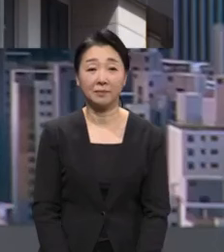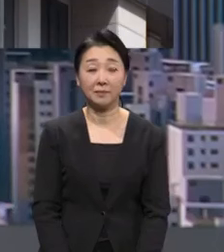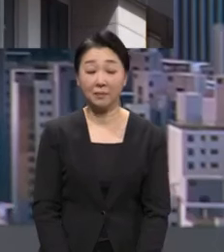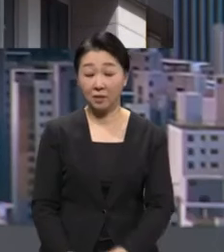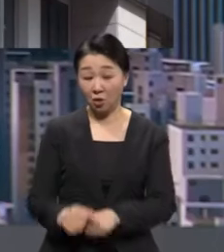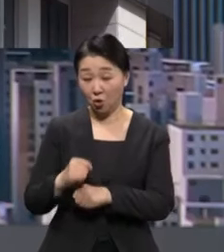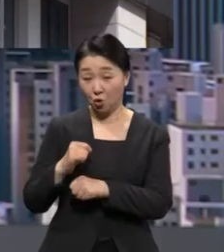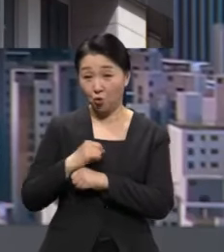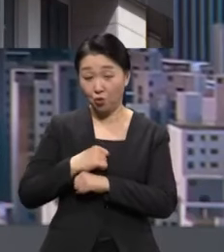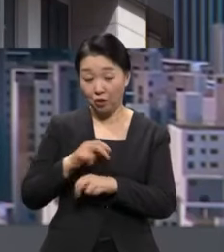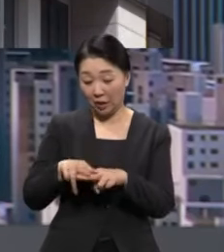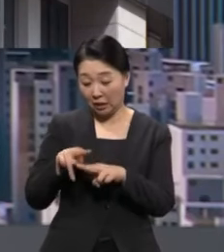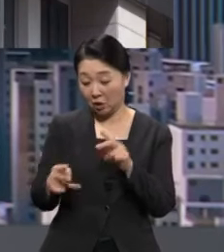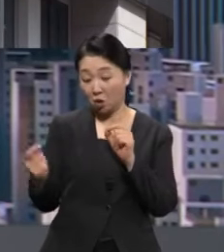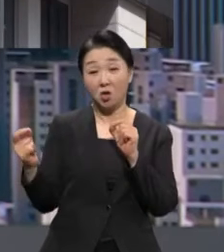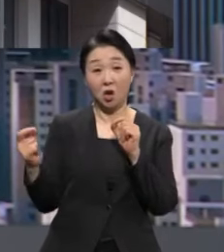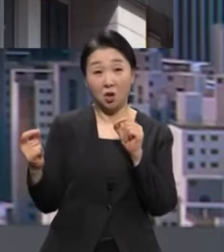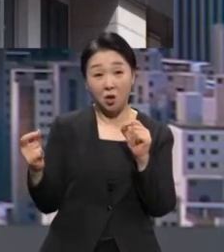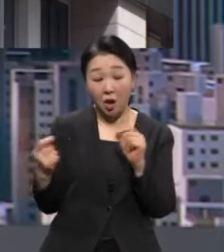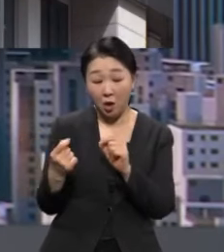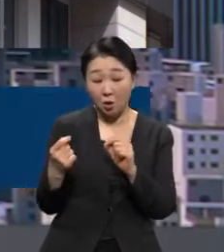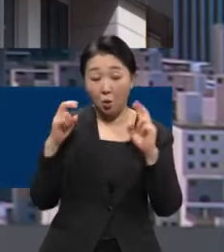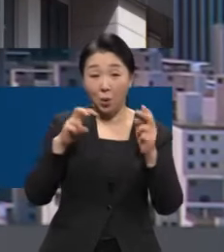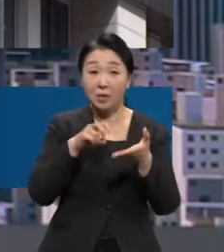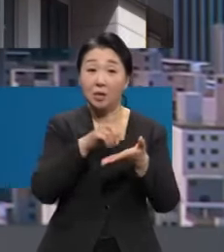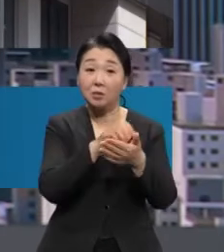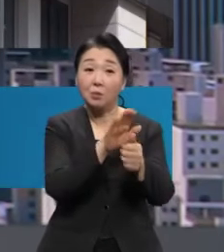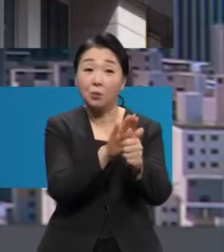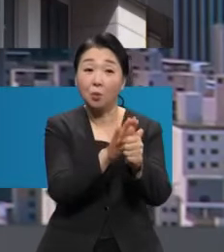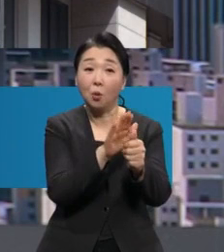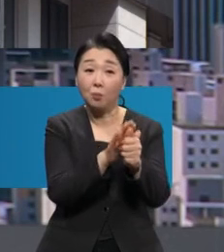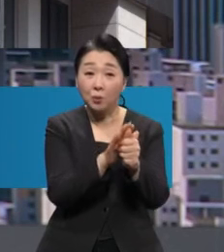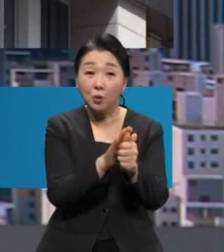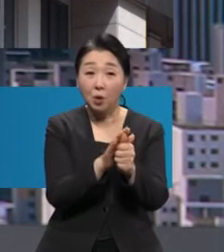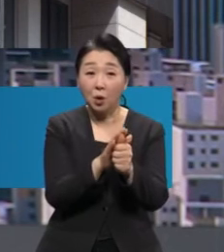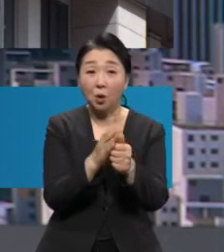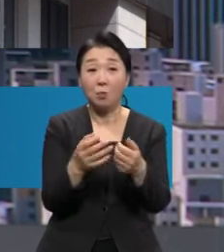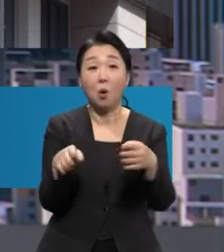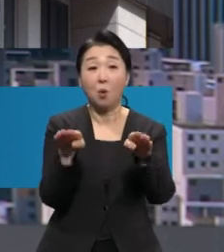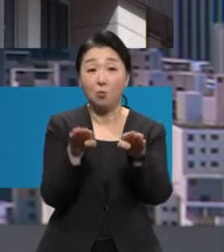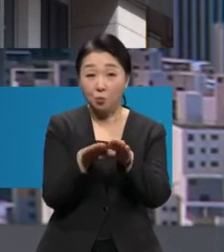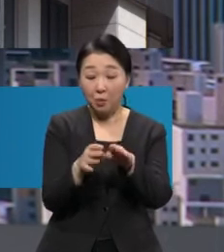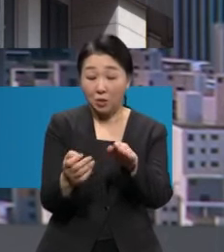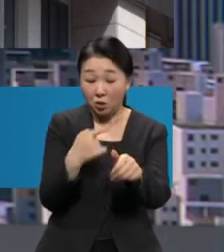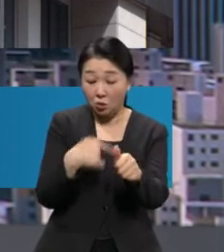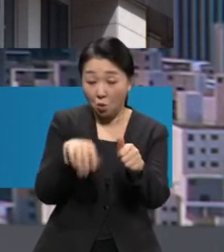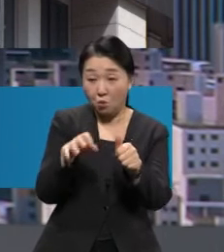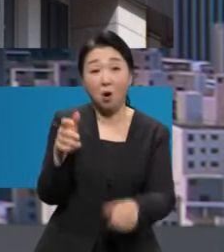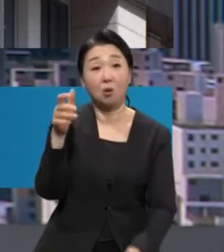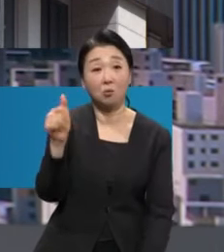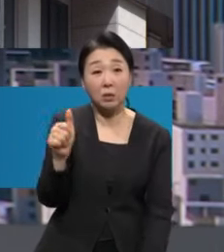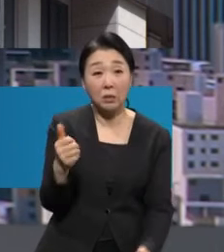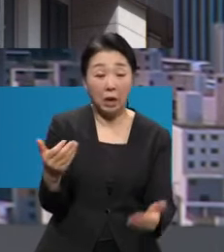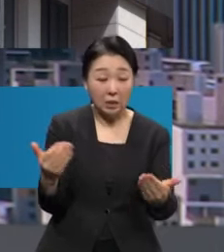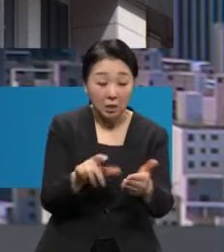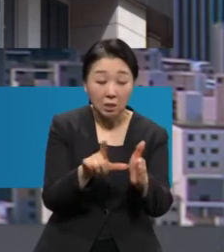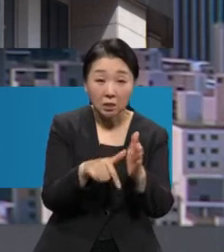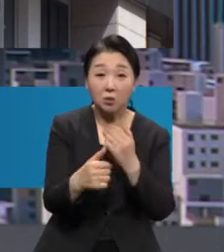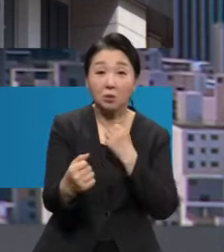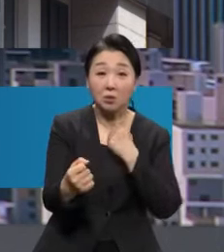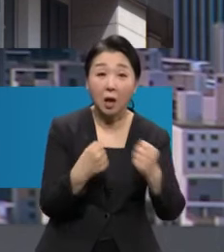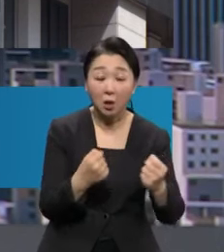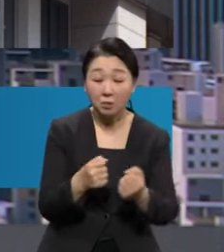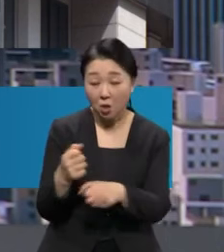저녁을 앞둔 군인들의 취업을 돕는 국방 전직 교육원의 원장에 업무 시간에도 아랑곳하지 않고 골프를